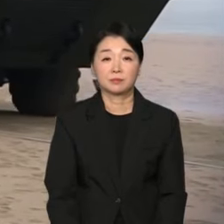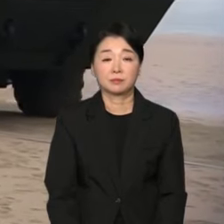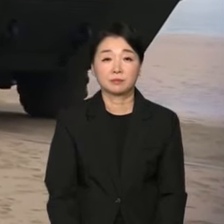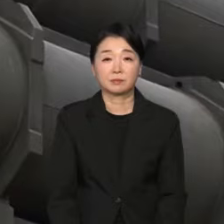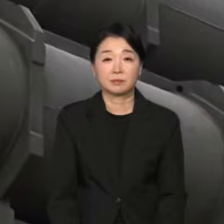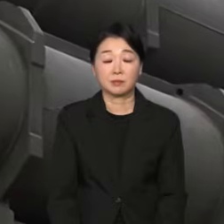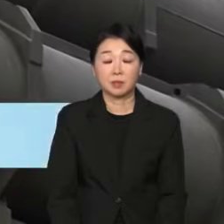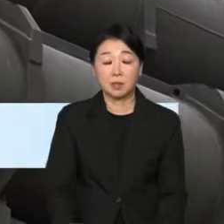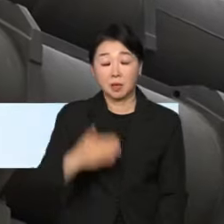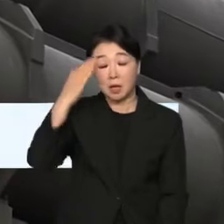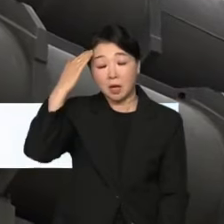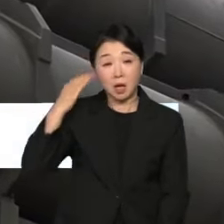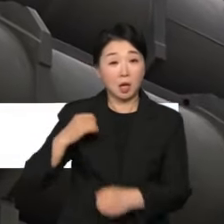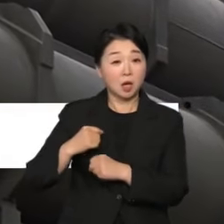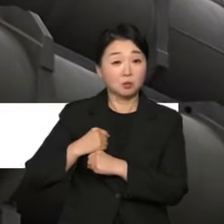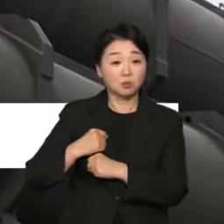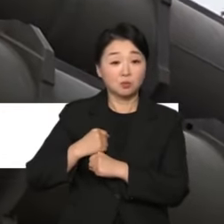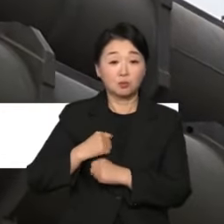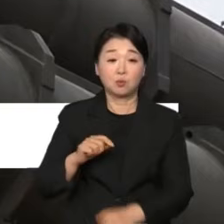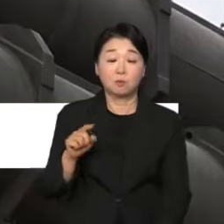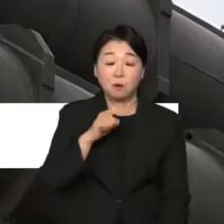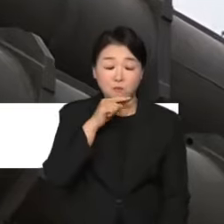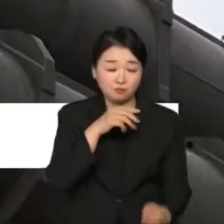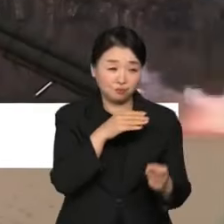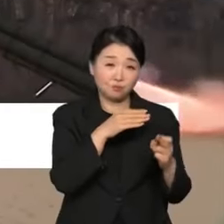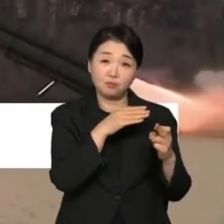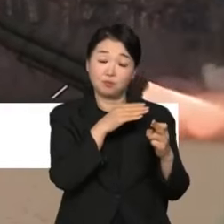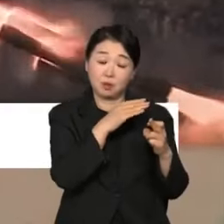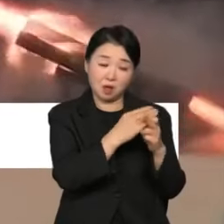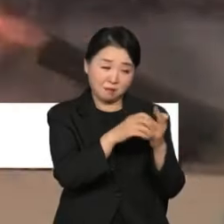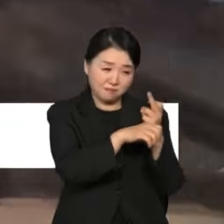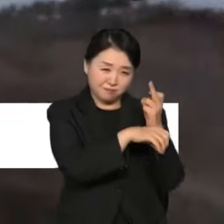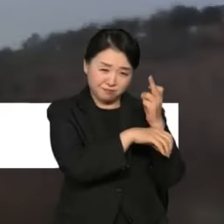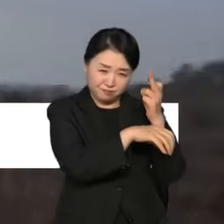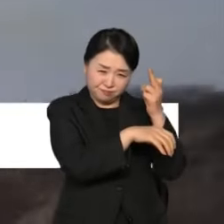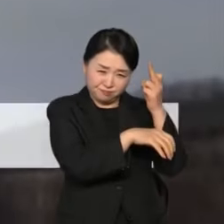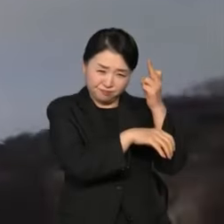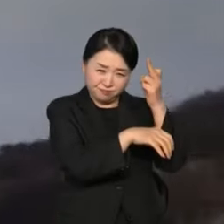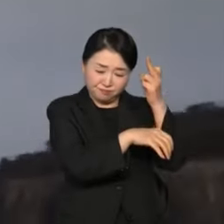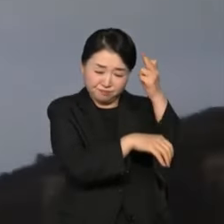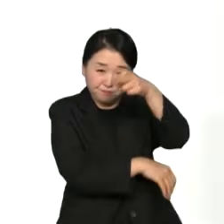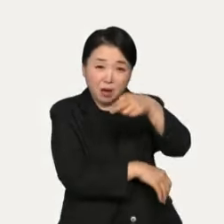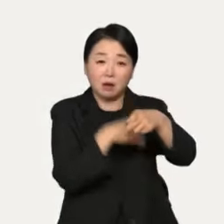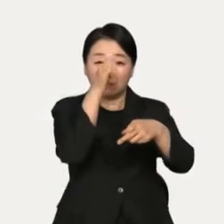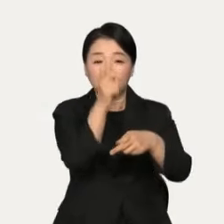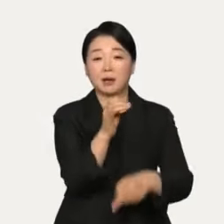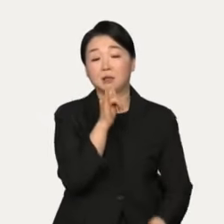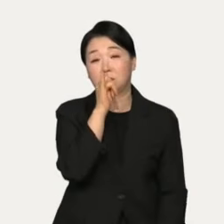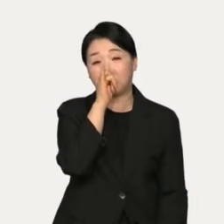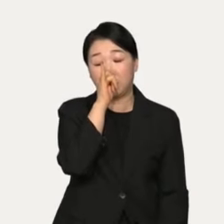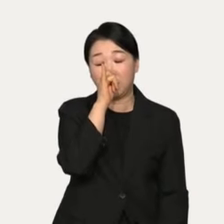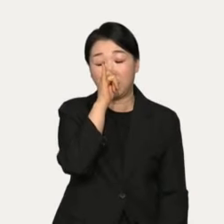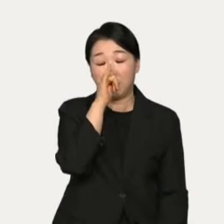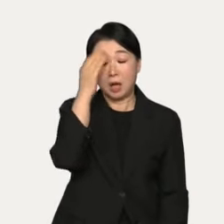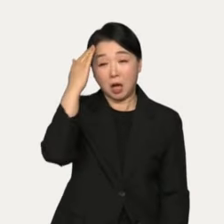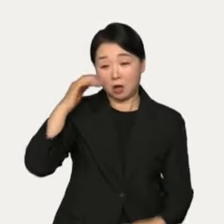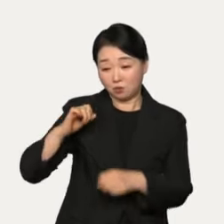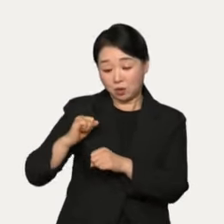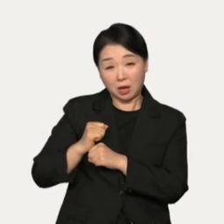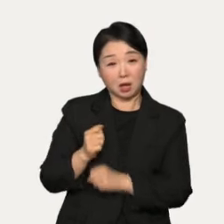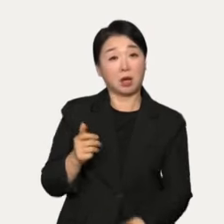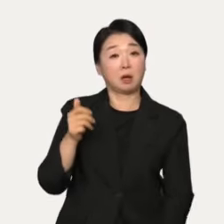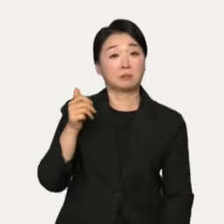우리 군이 오늘 오전 8시쯤 북한이 발사한 순항 미사일 여러 발을 포착했습니다. 합참은 한미